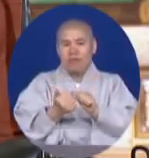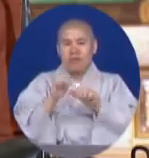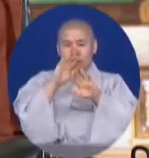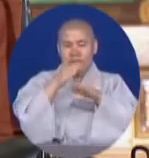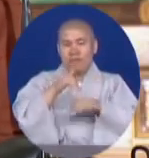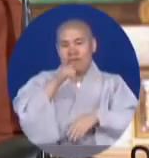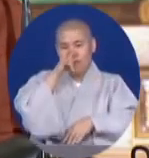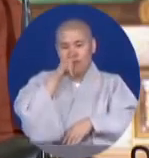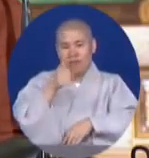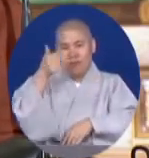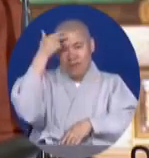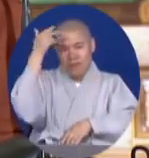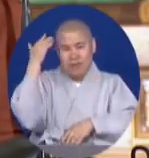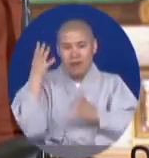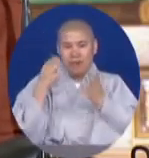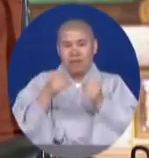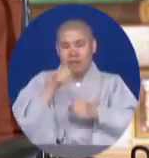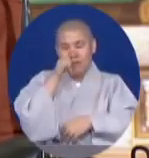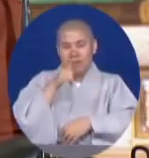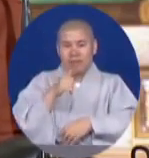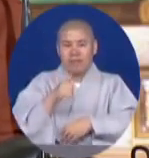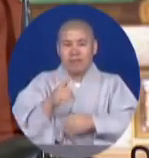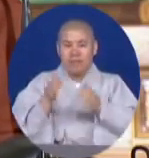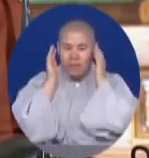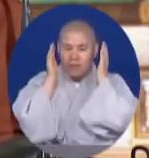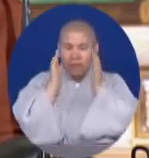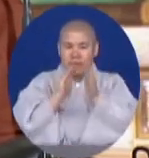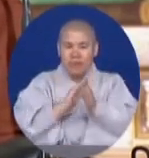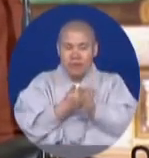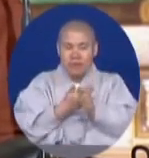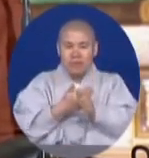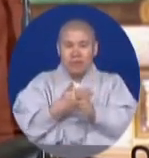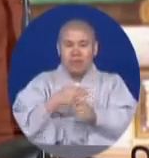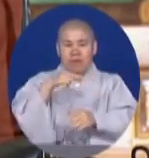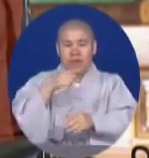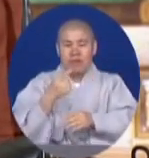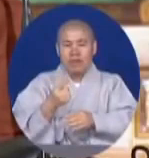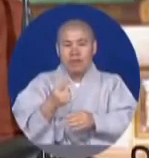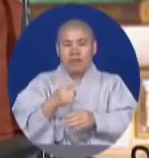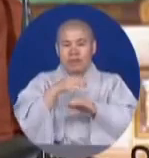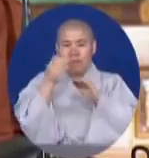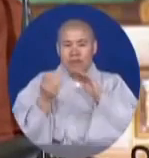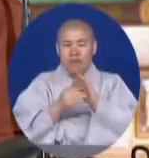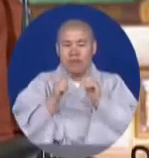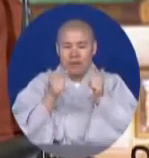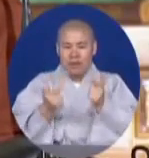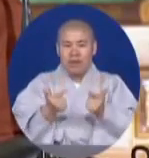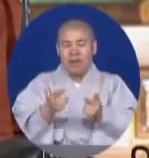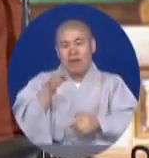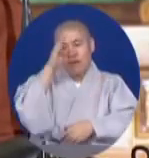그런 거 많습니다. 도 잘못 닦다가 도를 얻는 게 아니고 병을 얻어요.